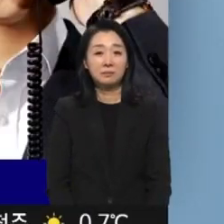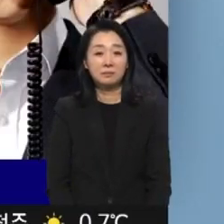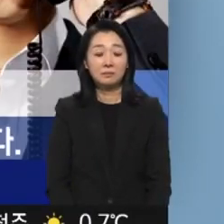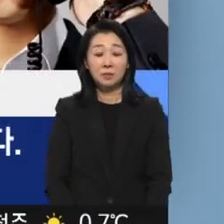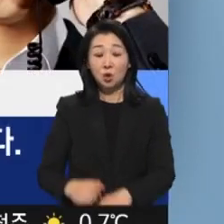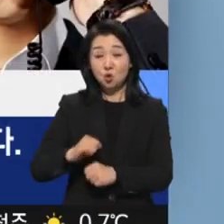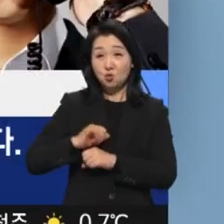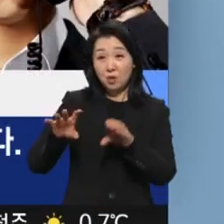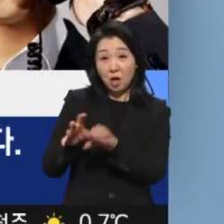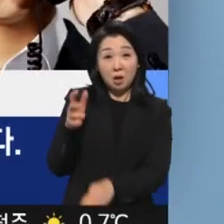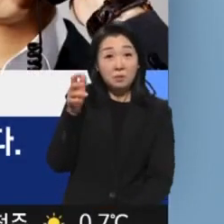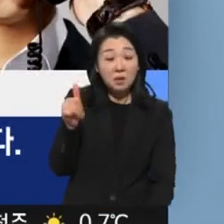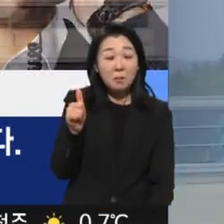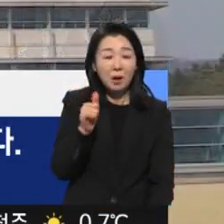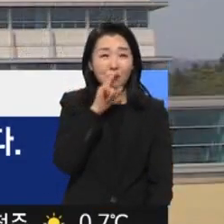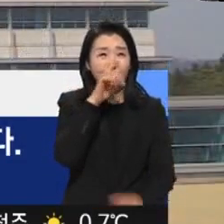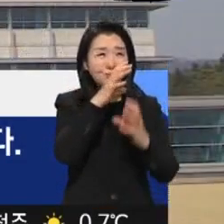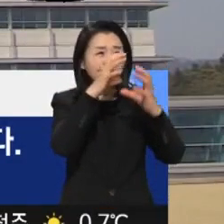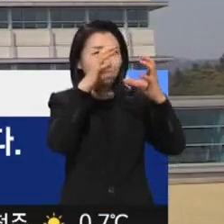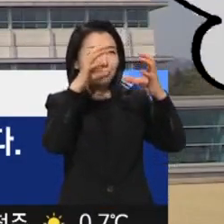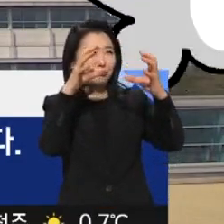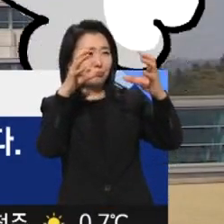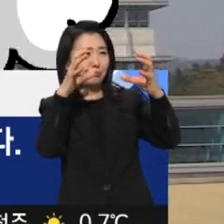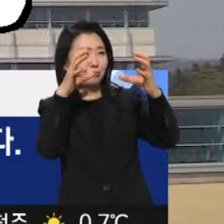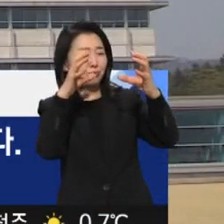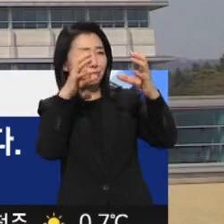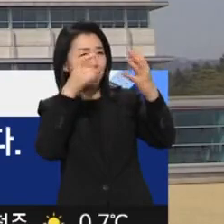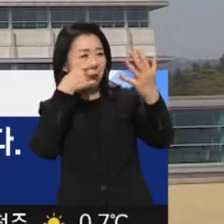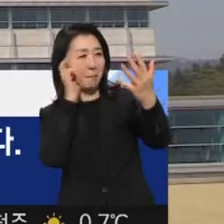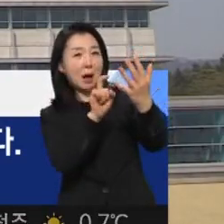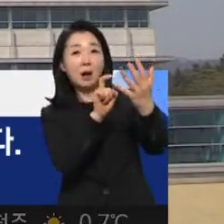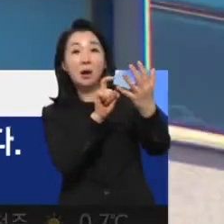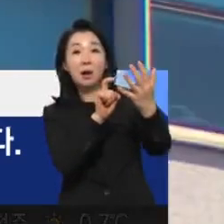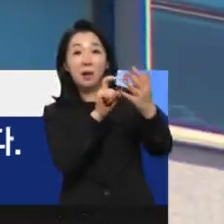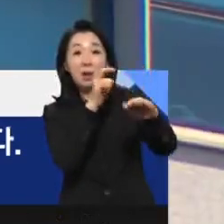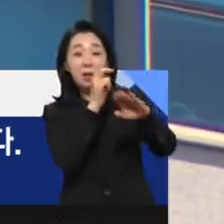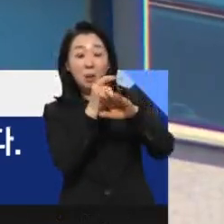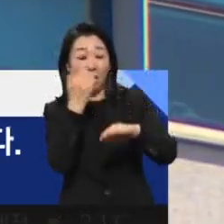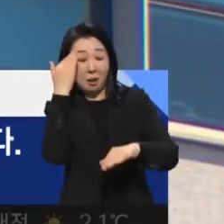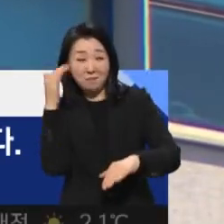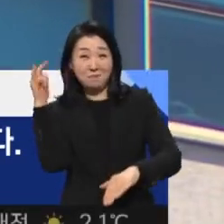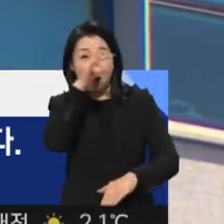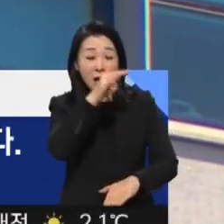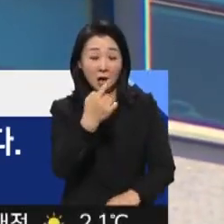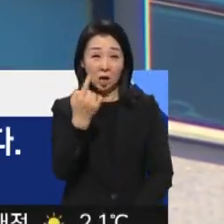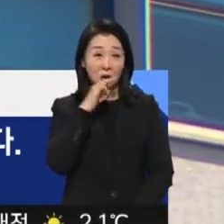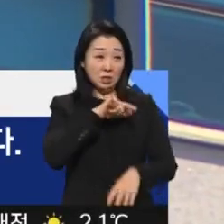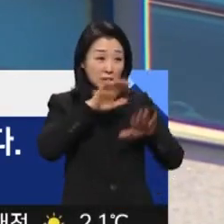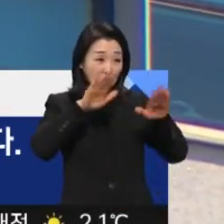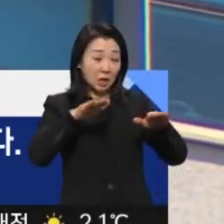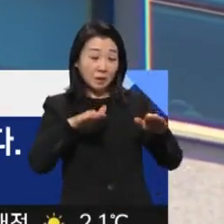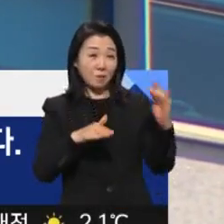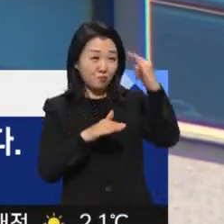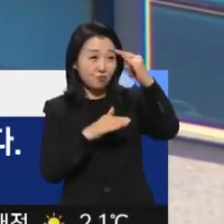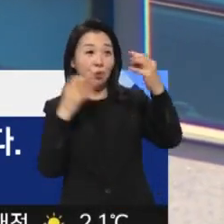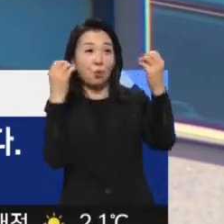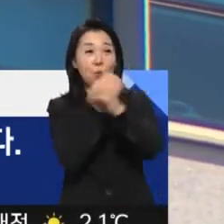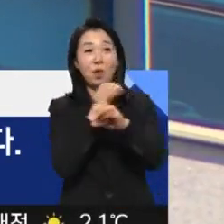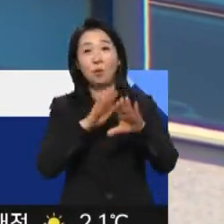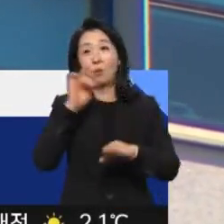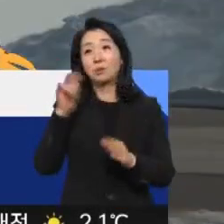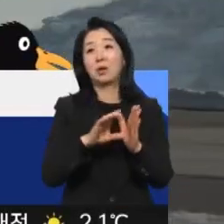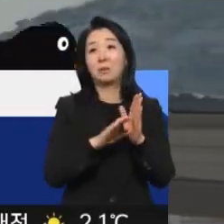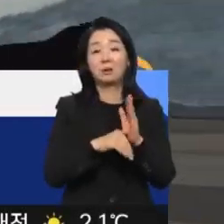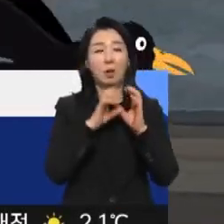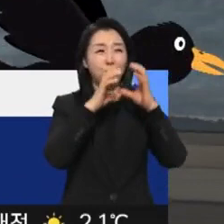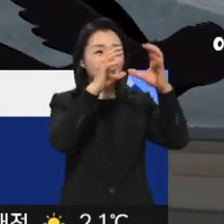합참 관계자는 풍선으로 보이는 물체가 레이더에 붙잡혔다고 했습니다. 어제는 새떼를 무인기로 착각했고 오늘